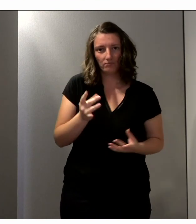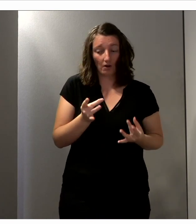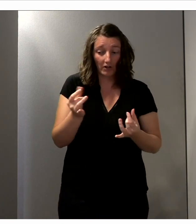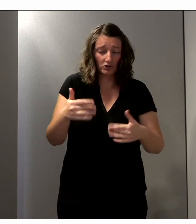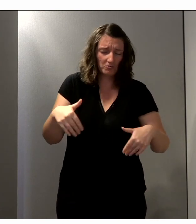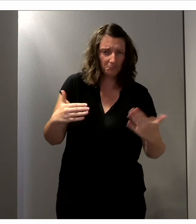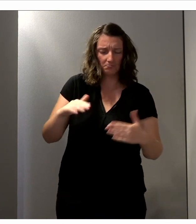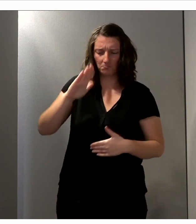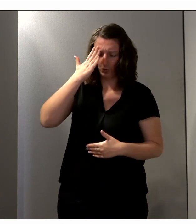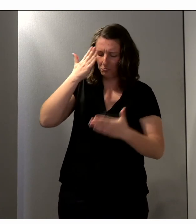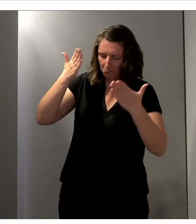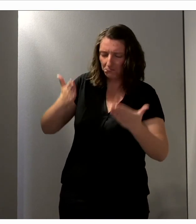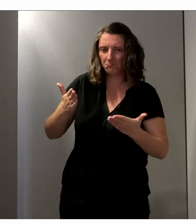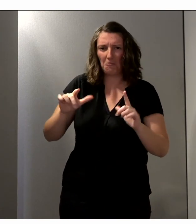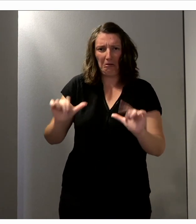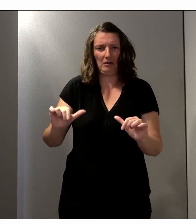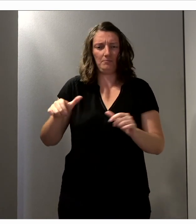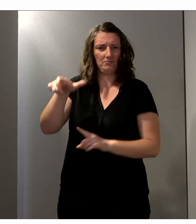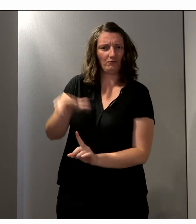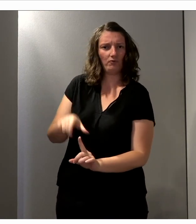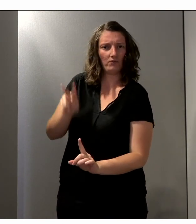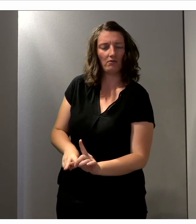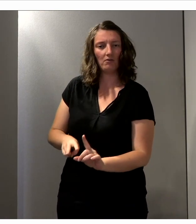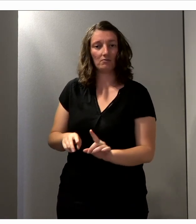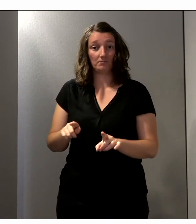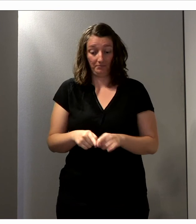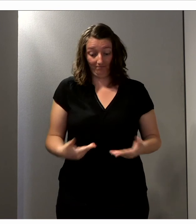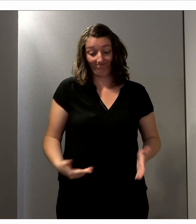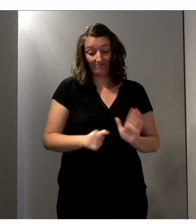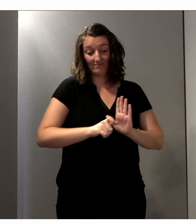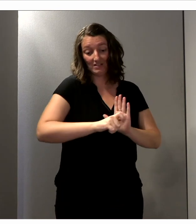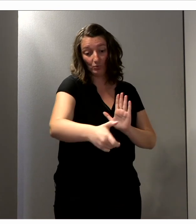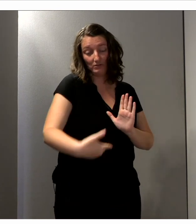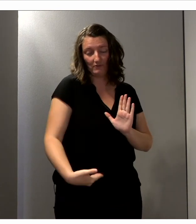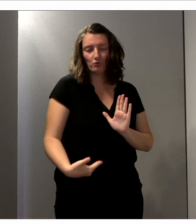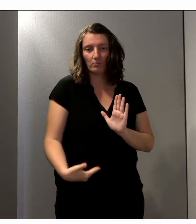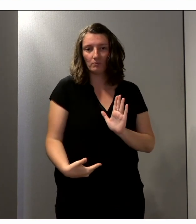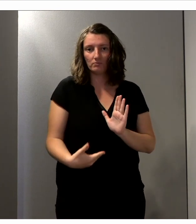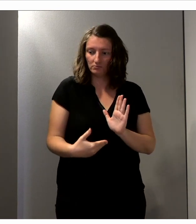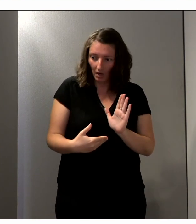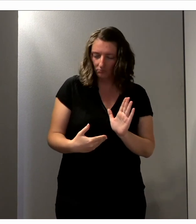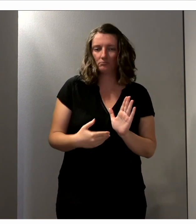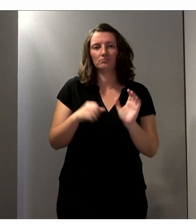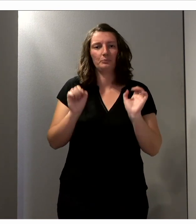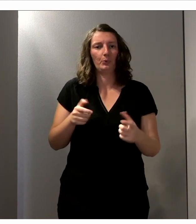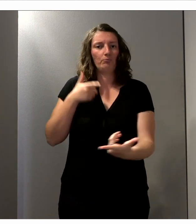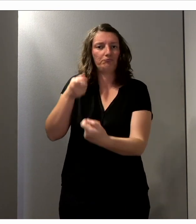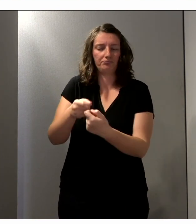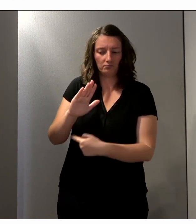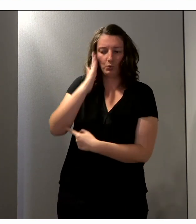fragilités et que, encore une fois, les dispositifs permettent de considérer cette personne. Par